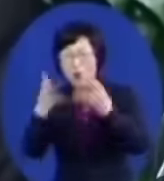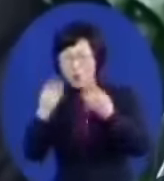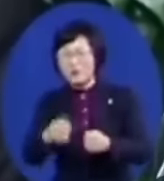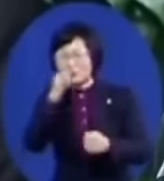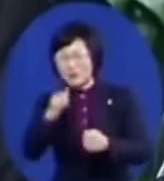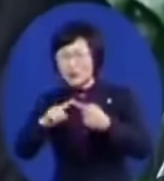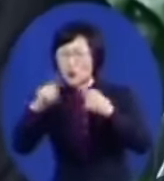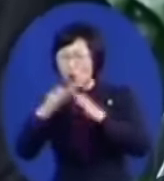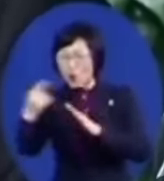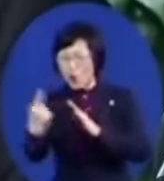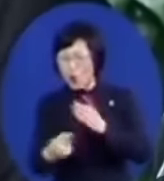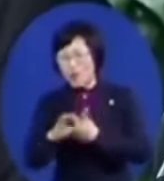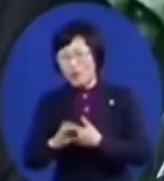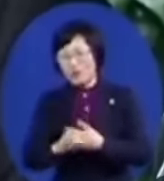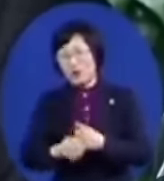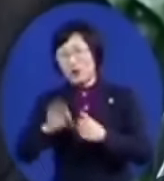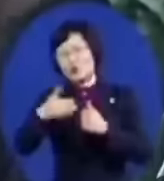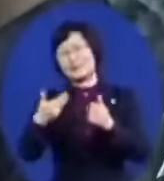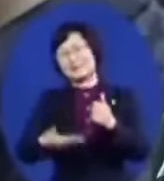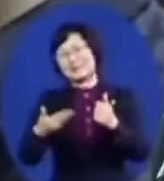교회만 오면은